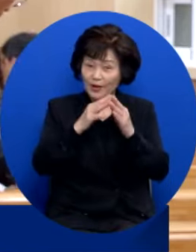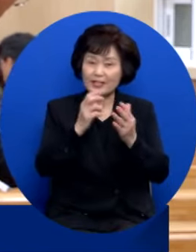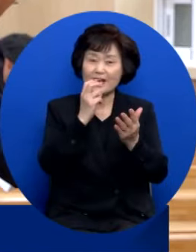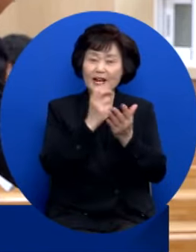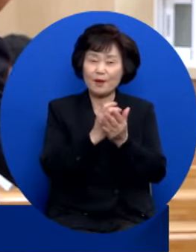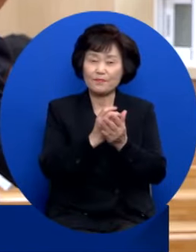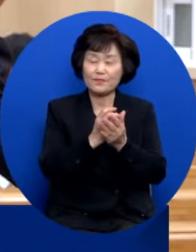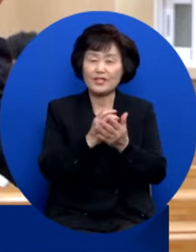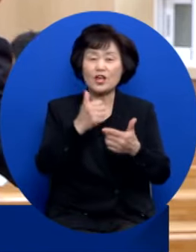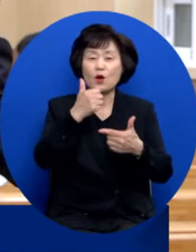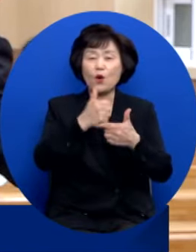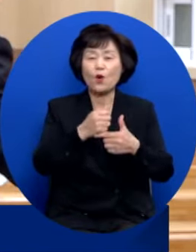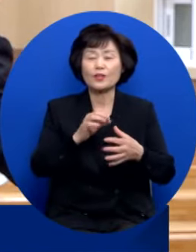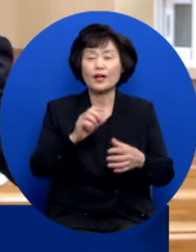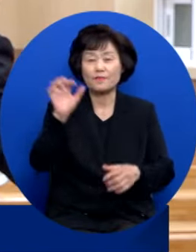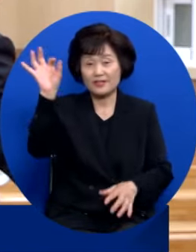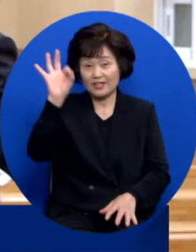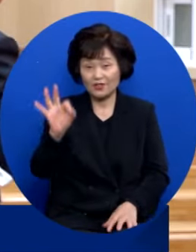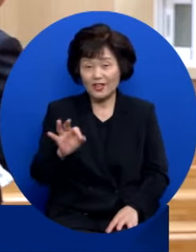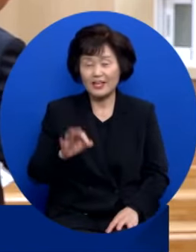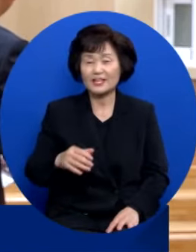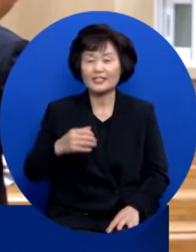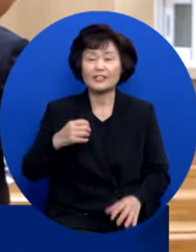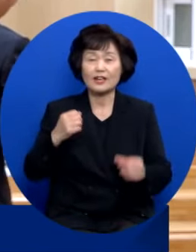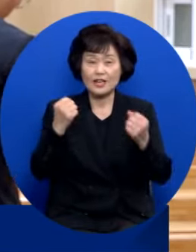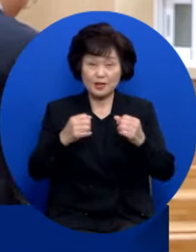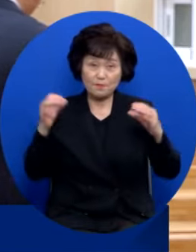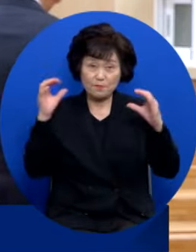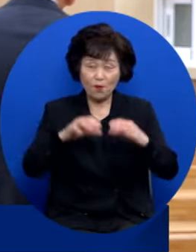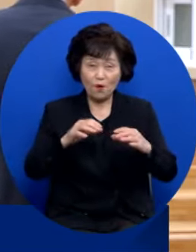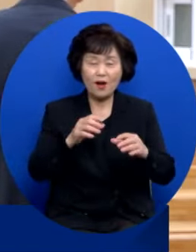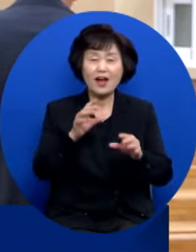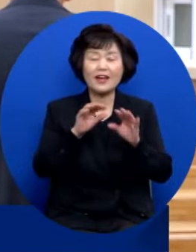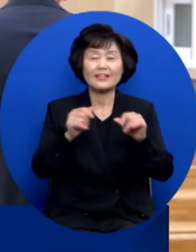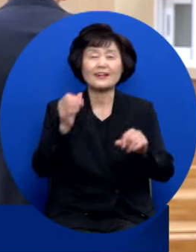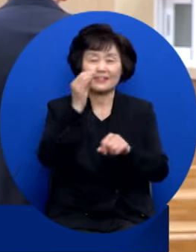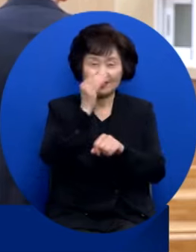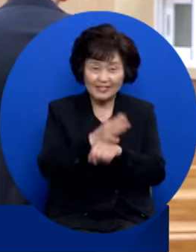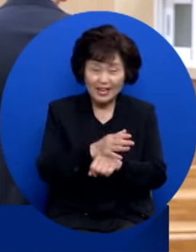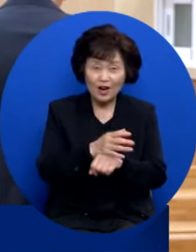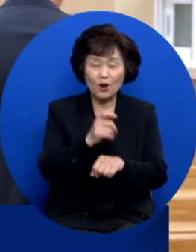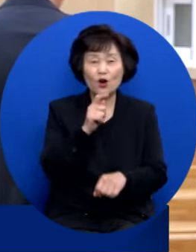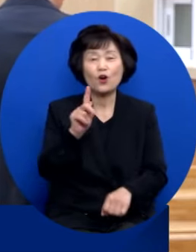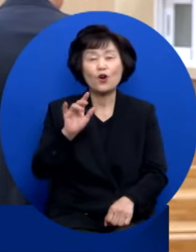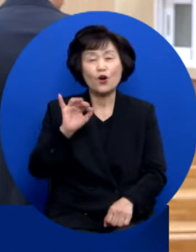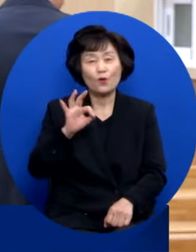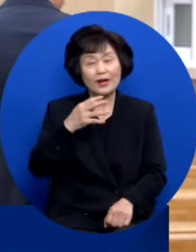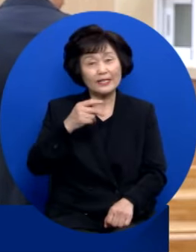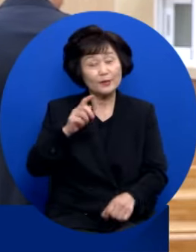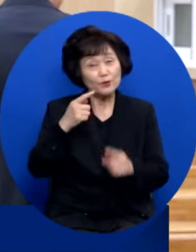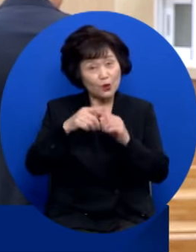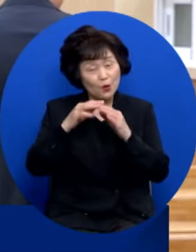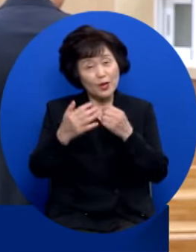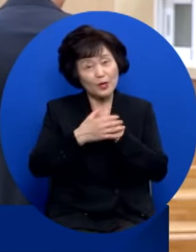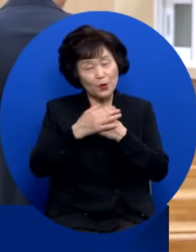감리교 호남연회에서 힘을 모아서 땅을 매입하고 광림교회의 도움으로 건축을 하게